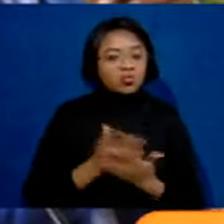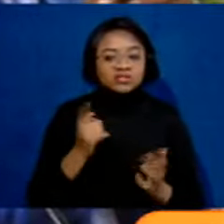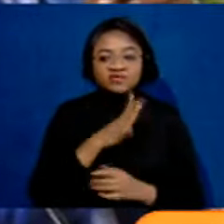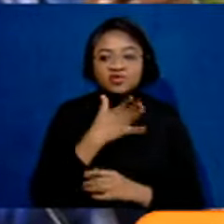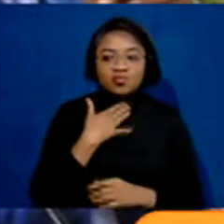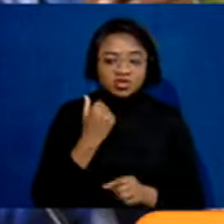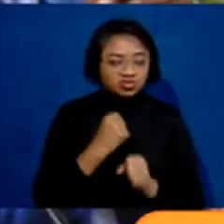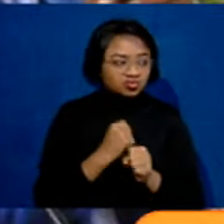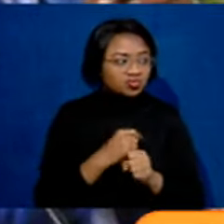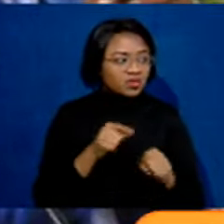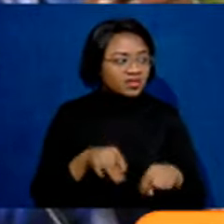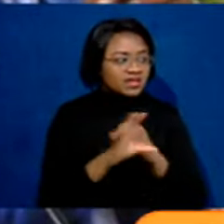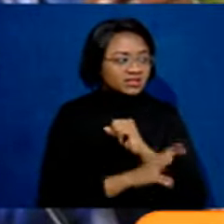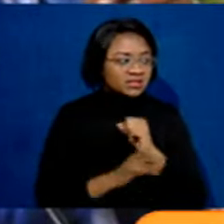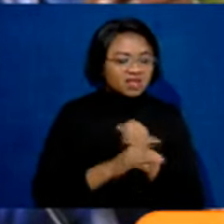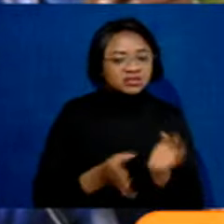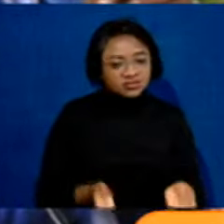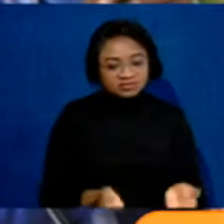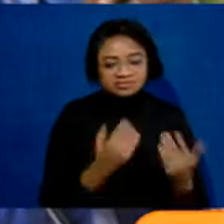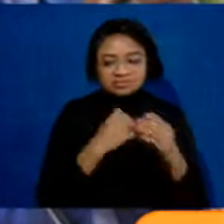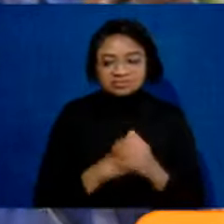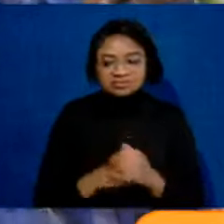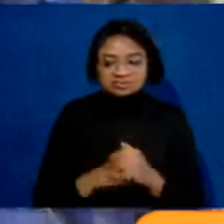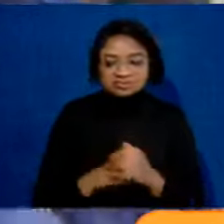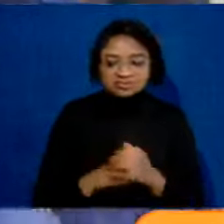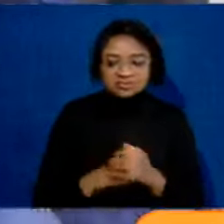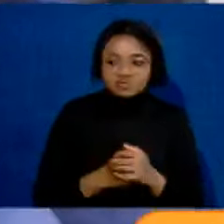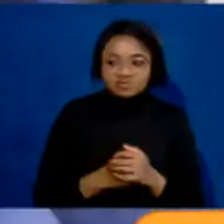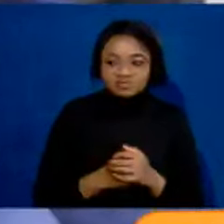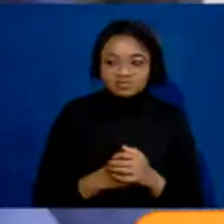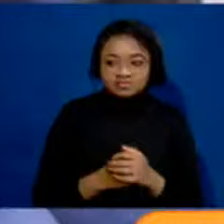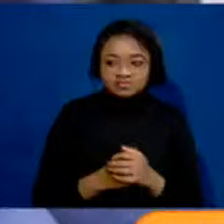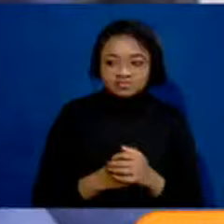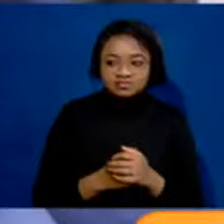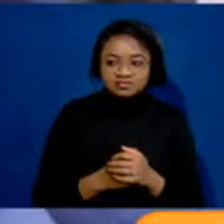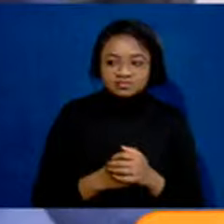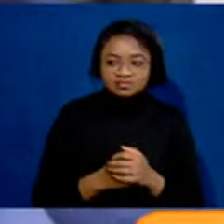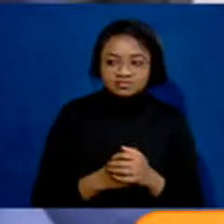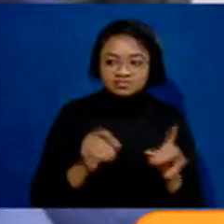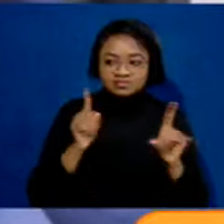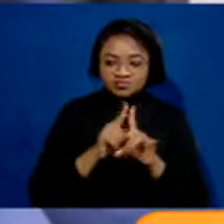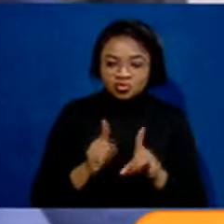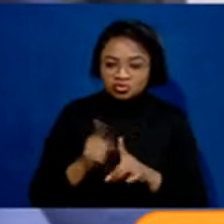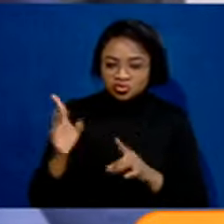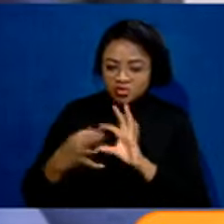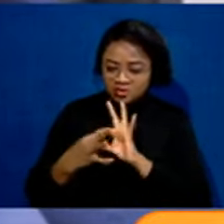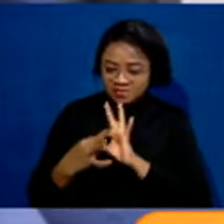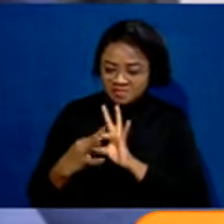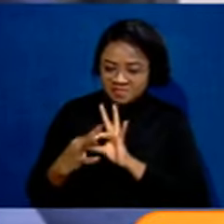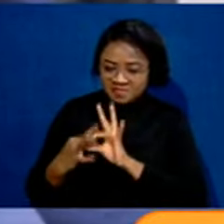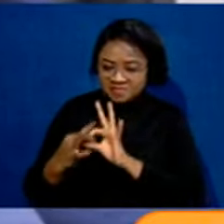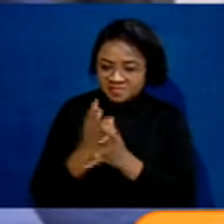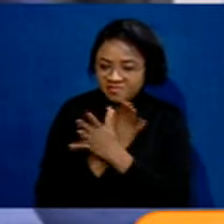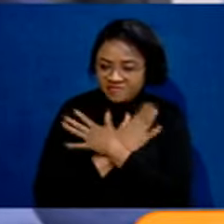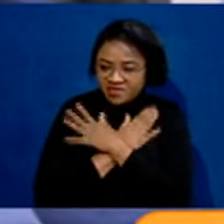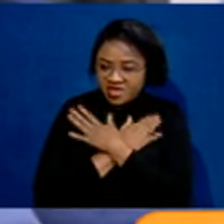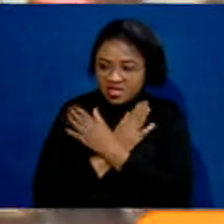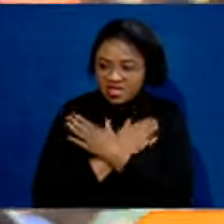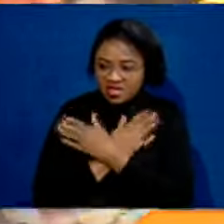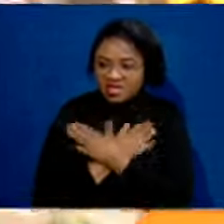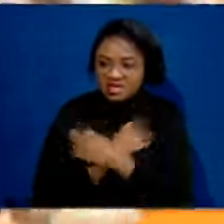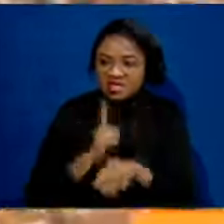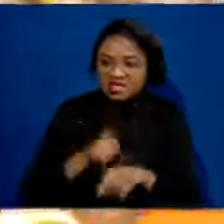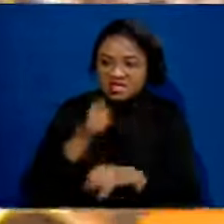Mgogoro kati ya rais na naibu wake ulionekana kuchacha kwa mpigo, uliokuwa usuhuba wa karibu ulioonekana wakati wa kampeni za uchaguzi